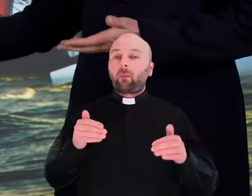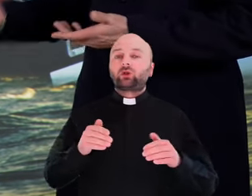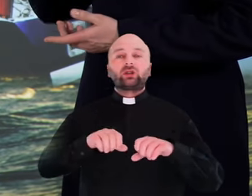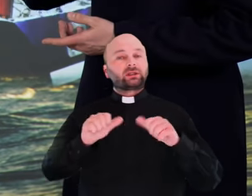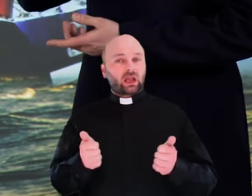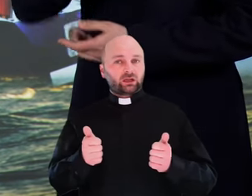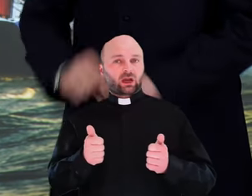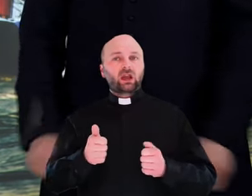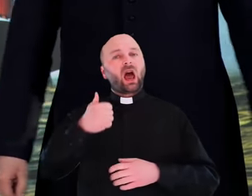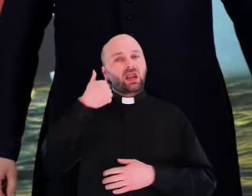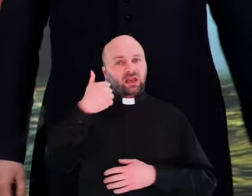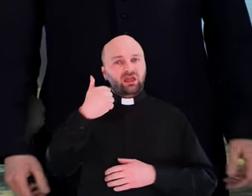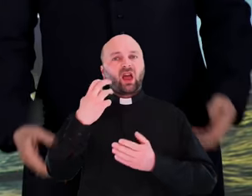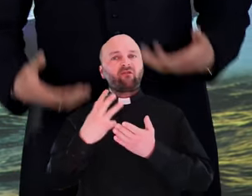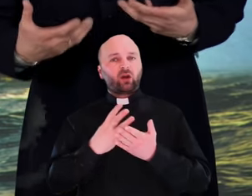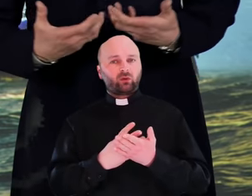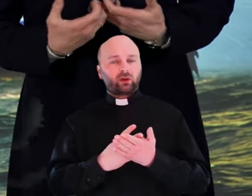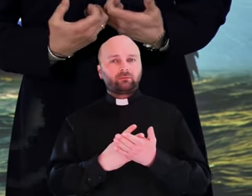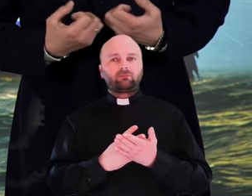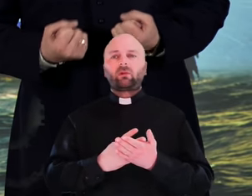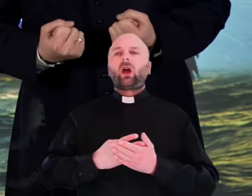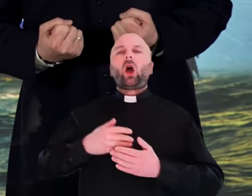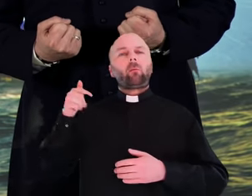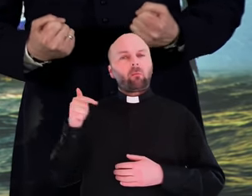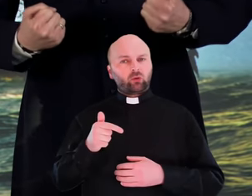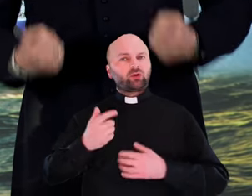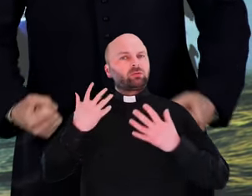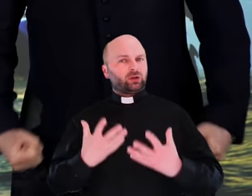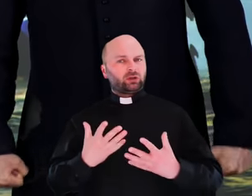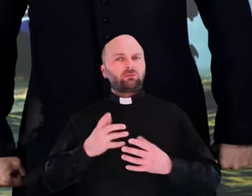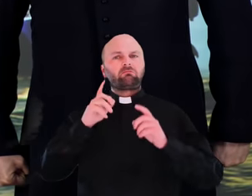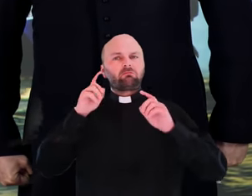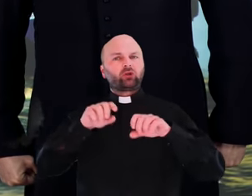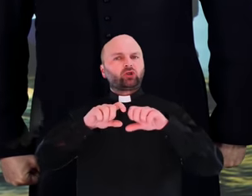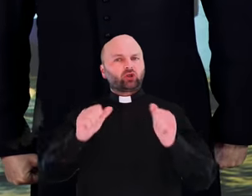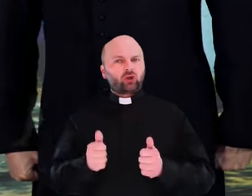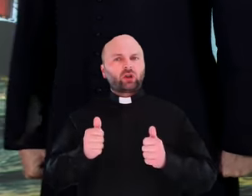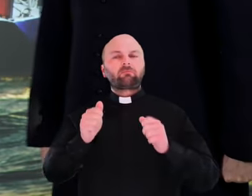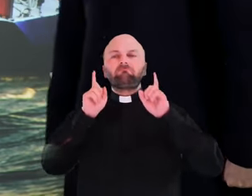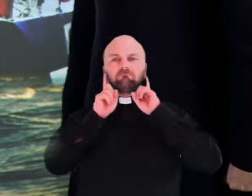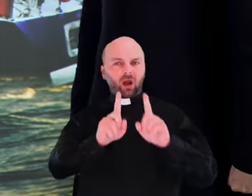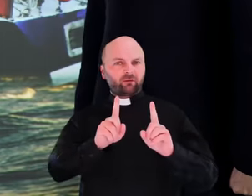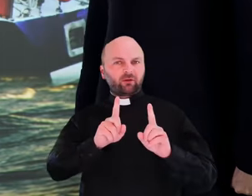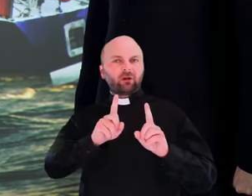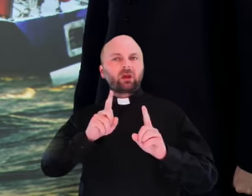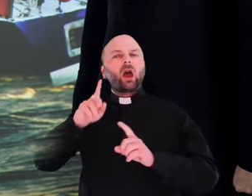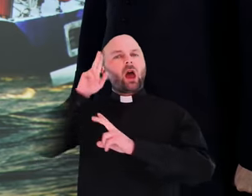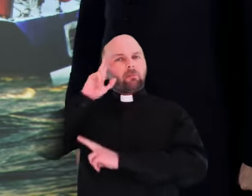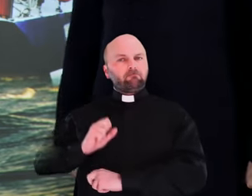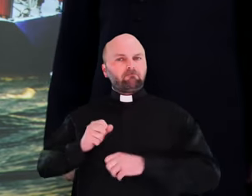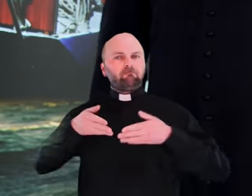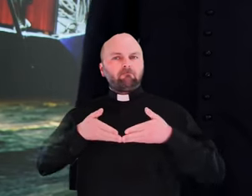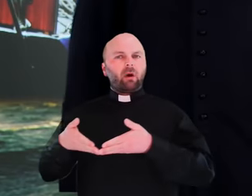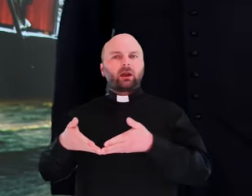stać pod jednym warunkiem, że zechcemy zostać prawdziwymi marynarzami. Super, zawsze chciałam być